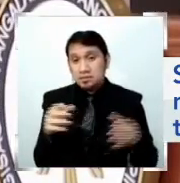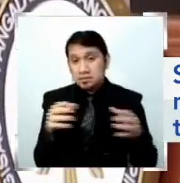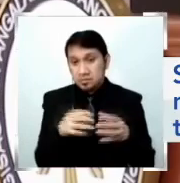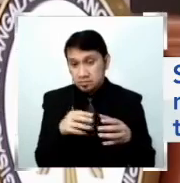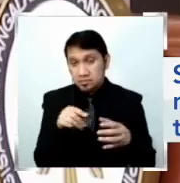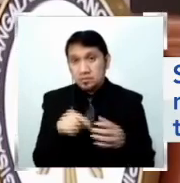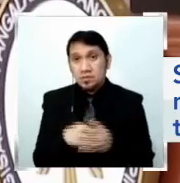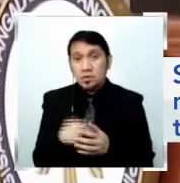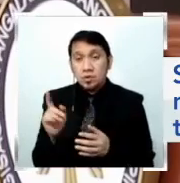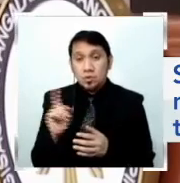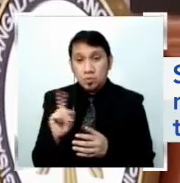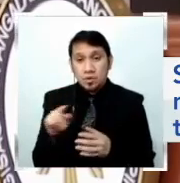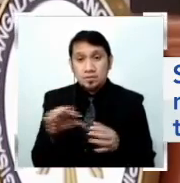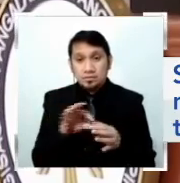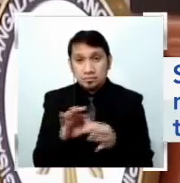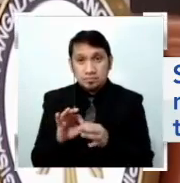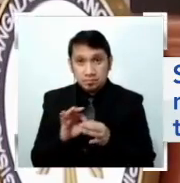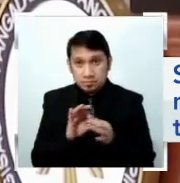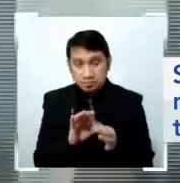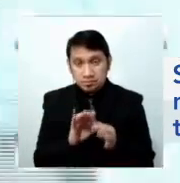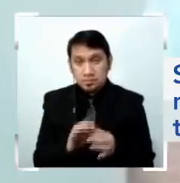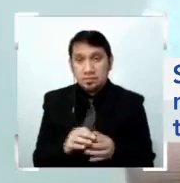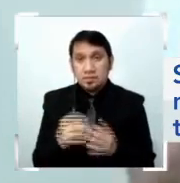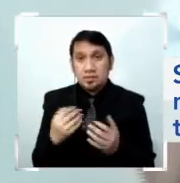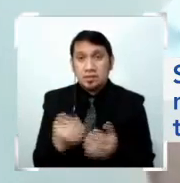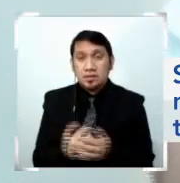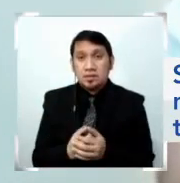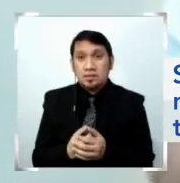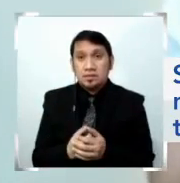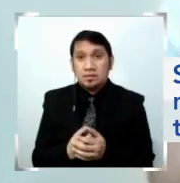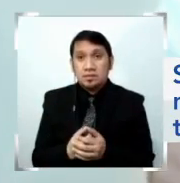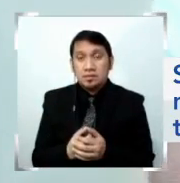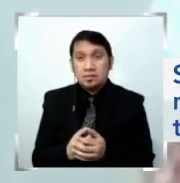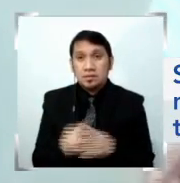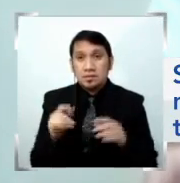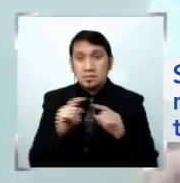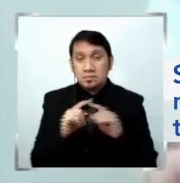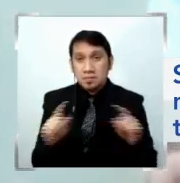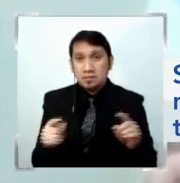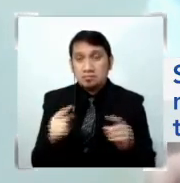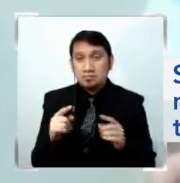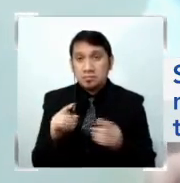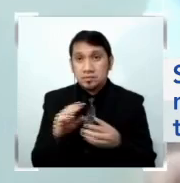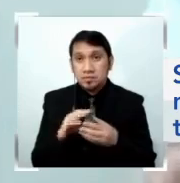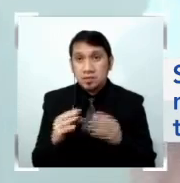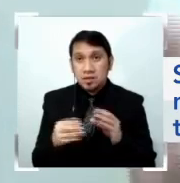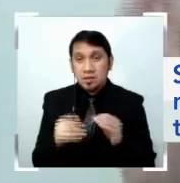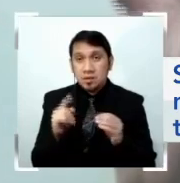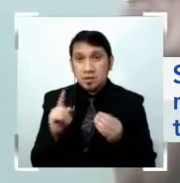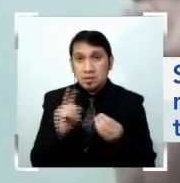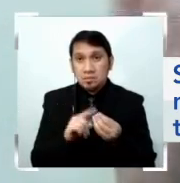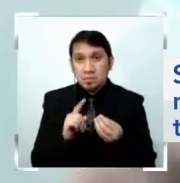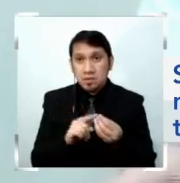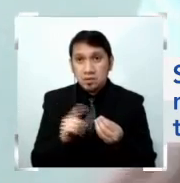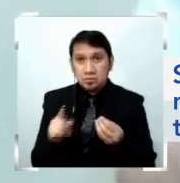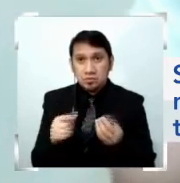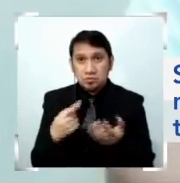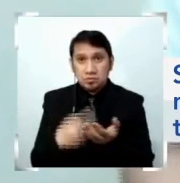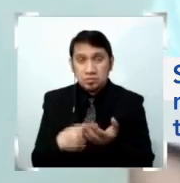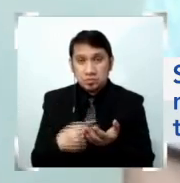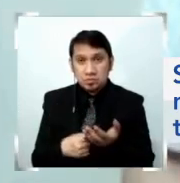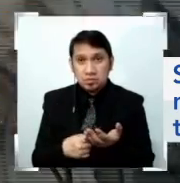ay magkaisa sila sa ilalim ni Robredo. Kinuwento rin ni Lacson ang pangyayari sa pangalawa nilang pagpupulong na di